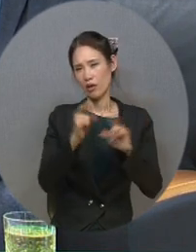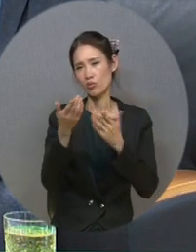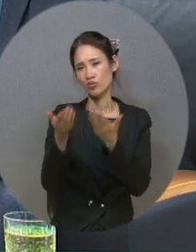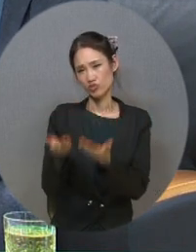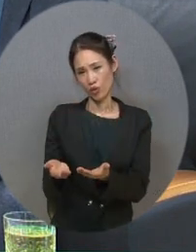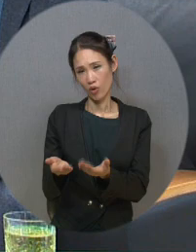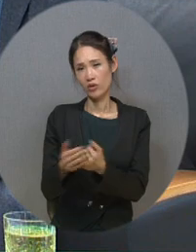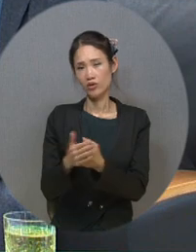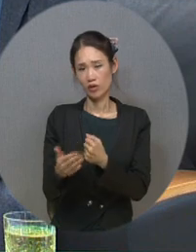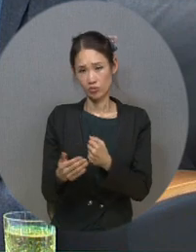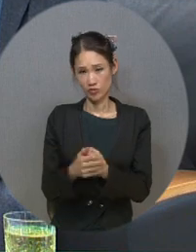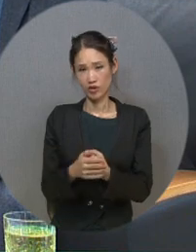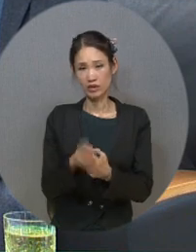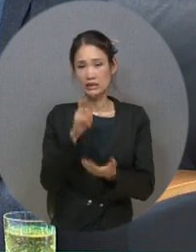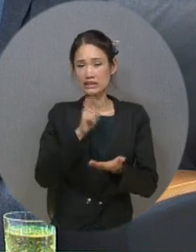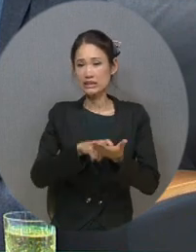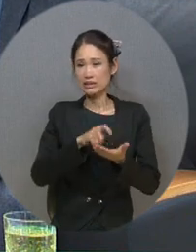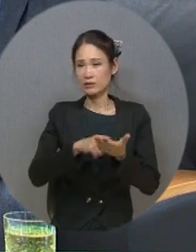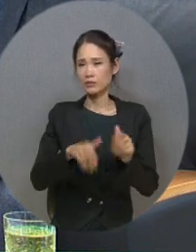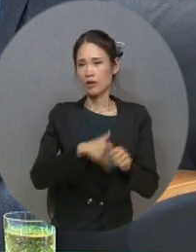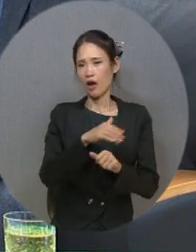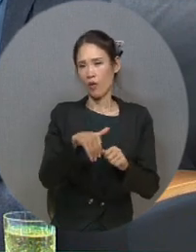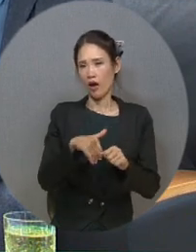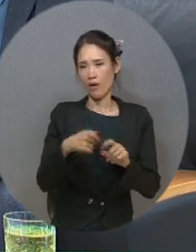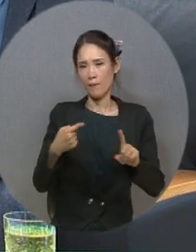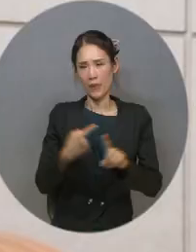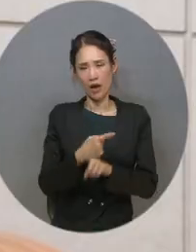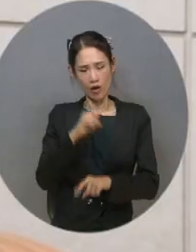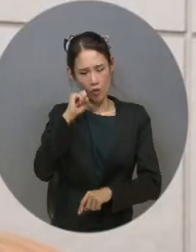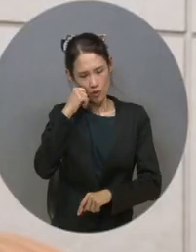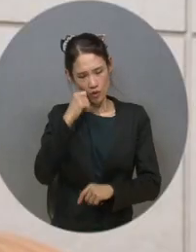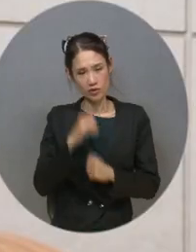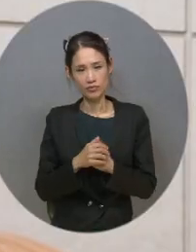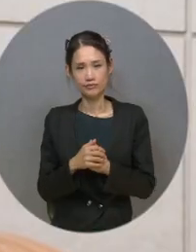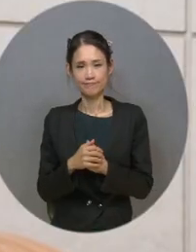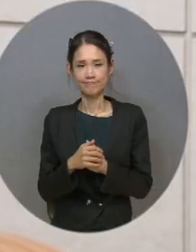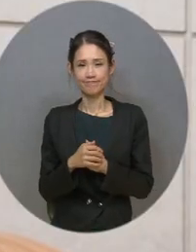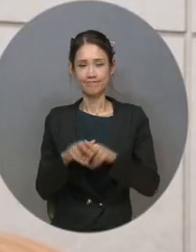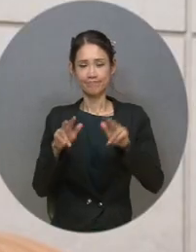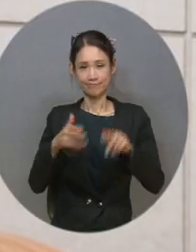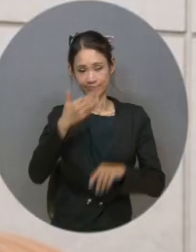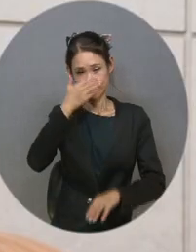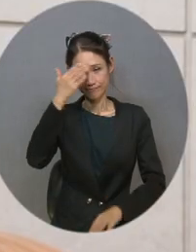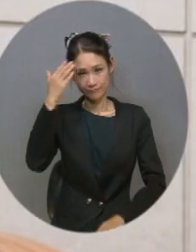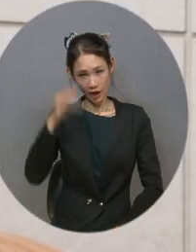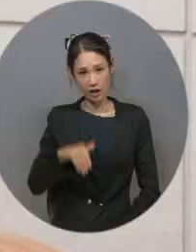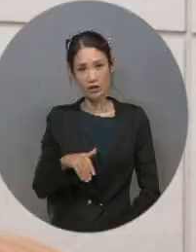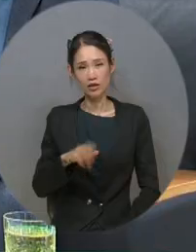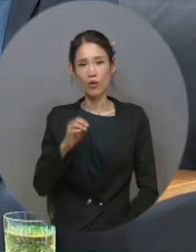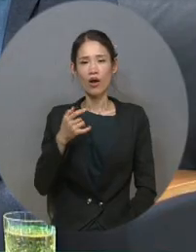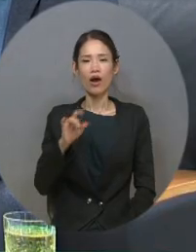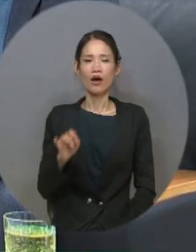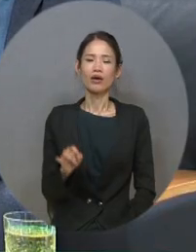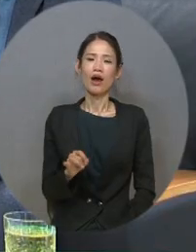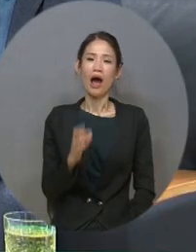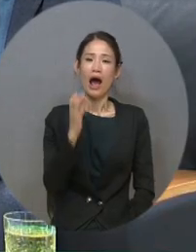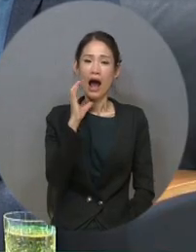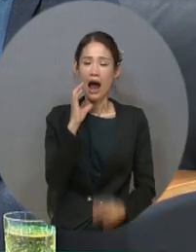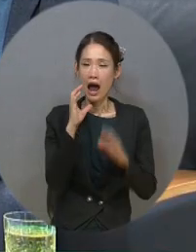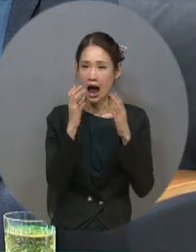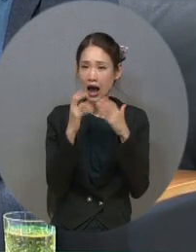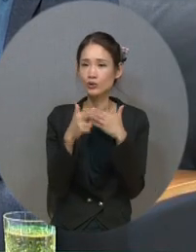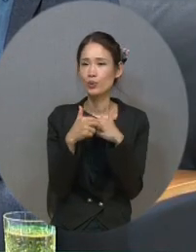때문에 그 응급 상황에 대처하기가 어렵습니다. 그런데 다행히 지금 우리 광양에가